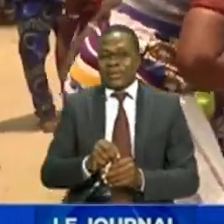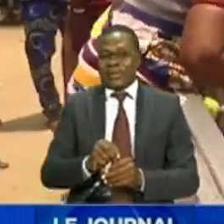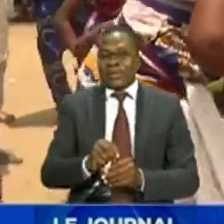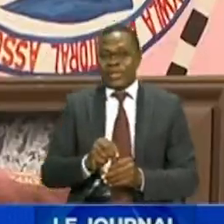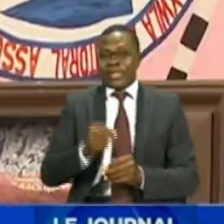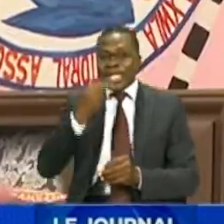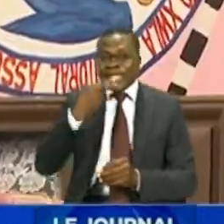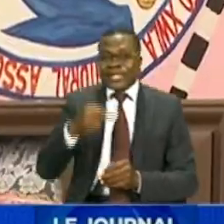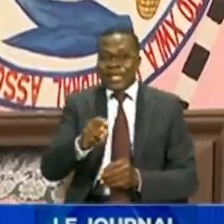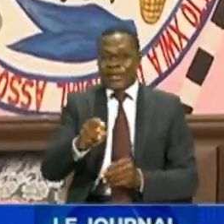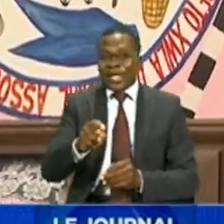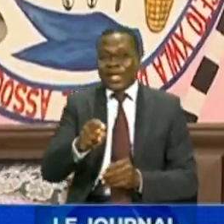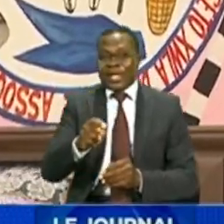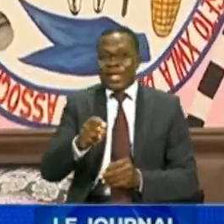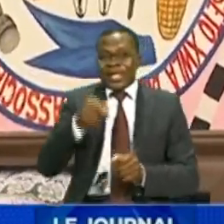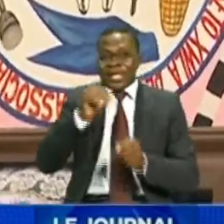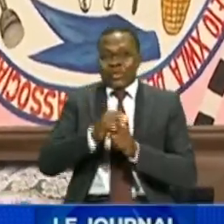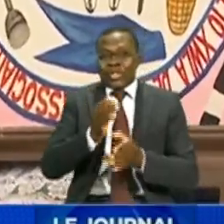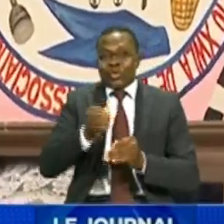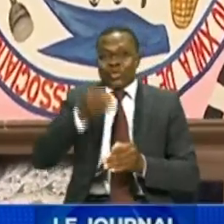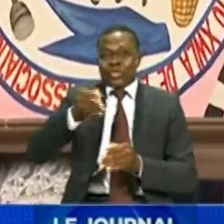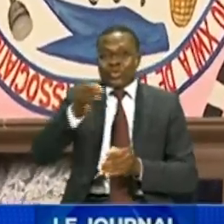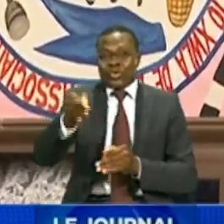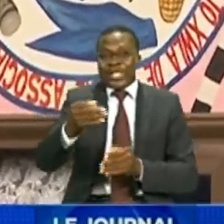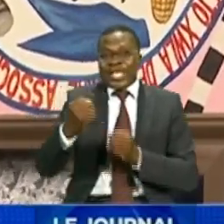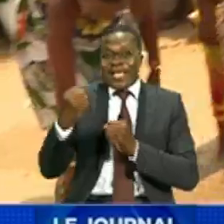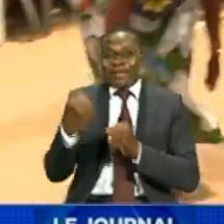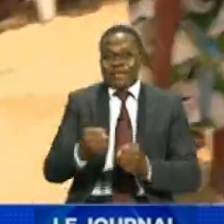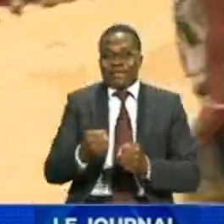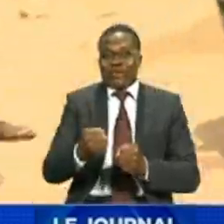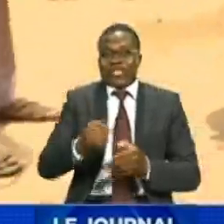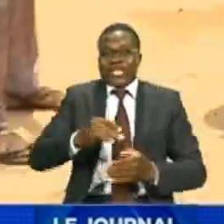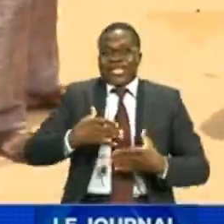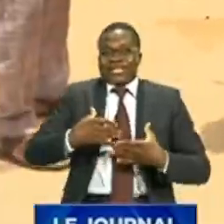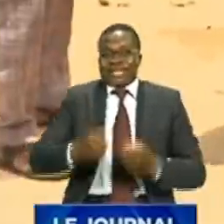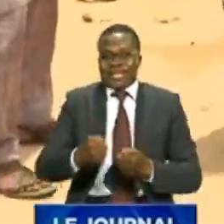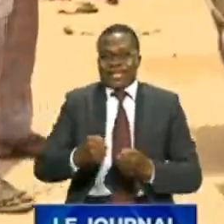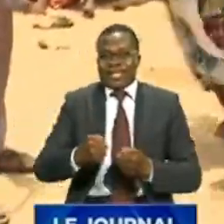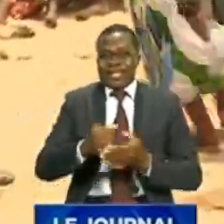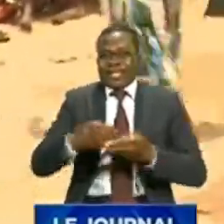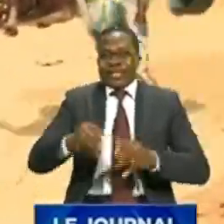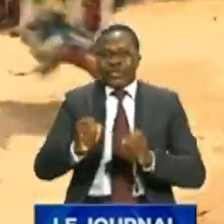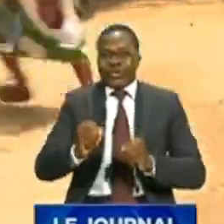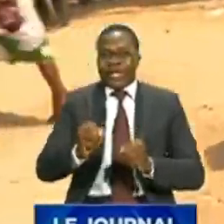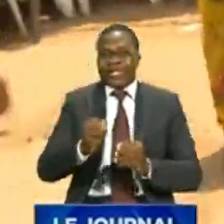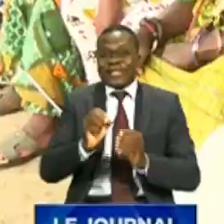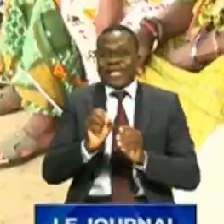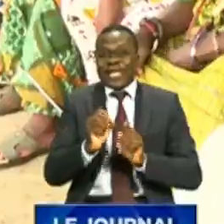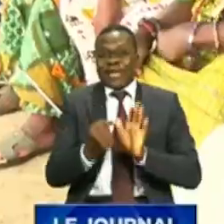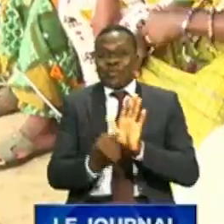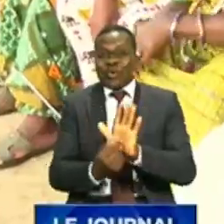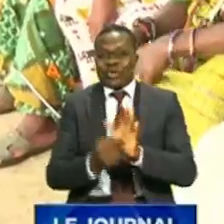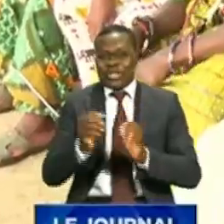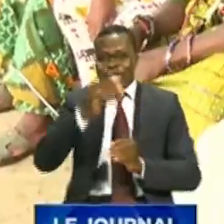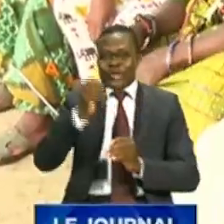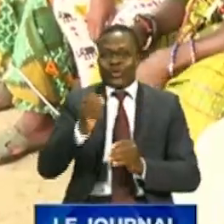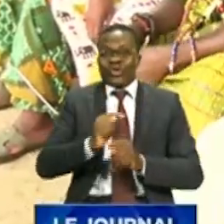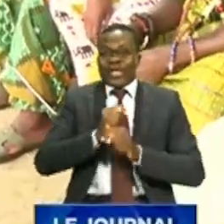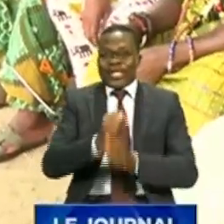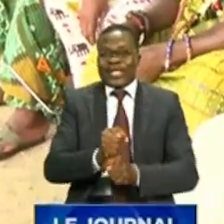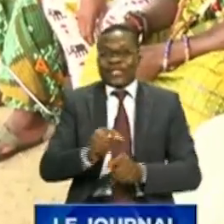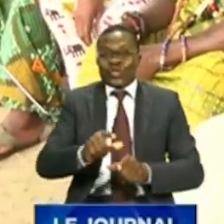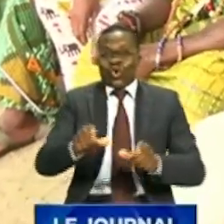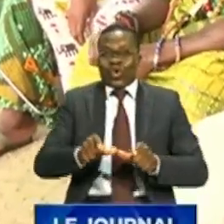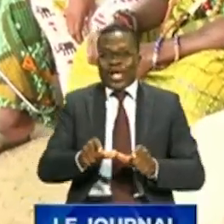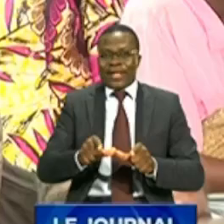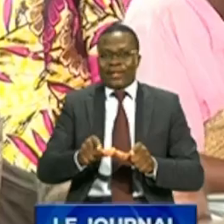Don qui procurerait prospérité, force et santé. Ce marché reflète la culture et les traditions